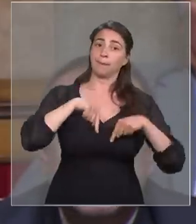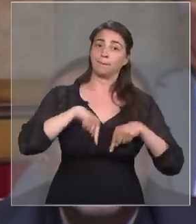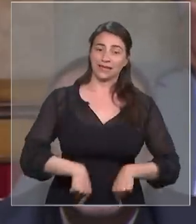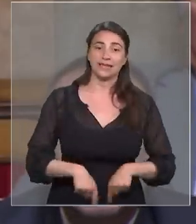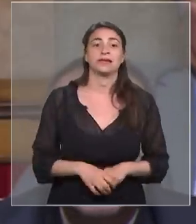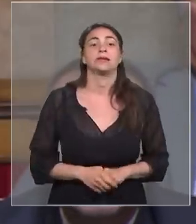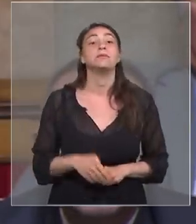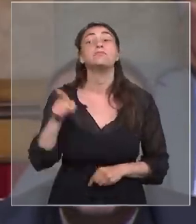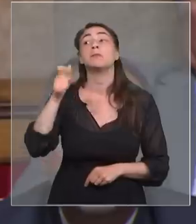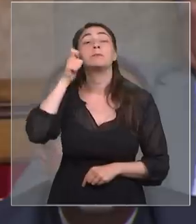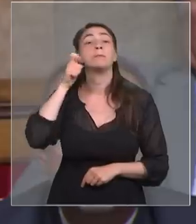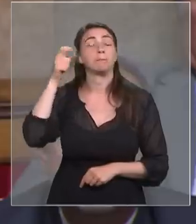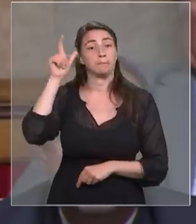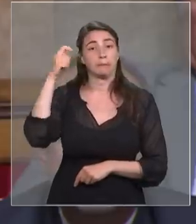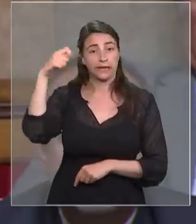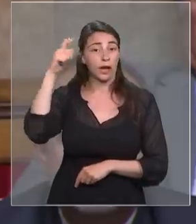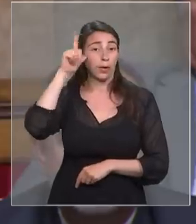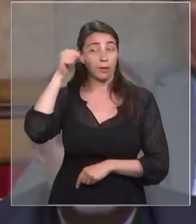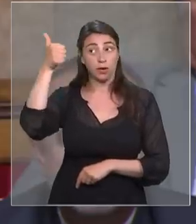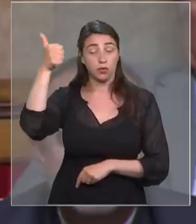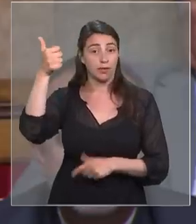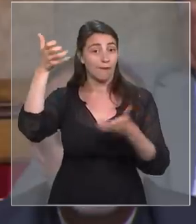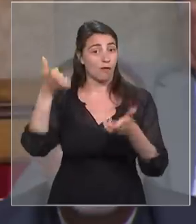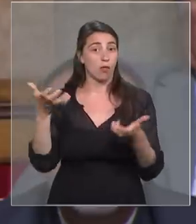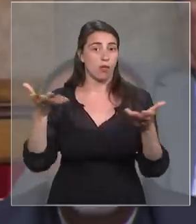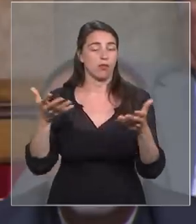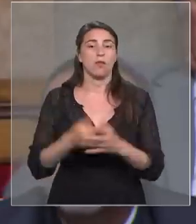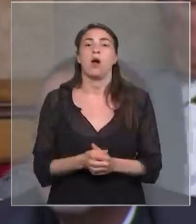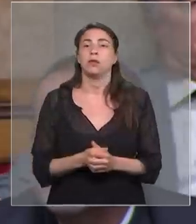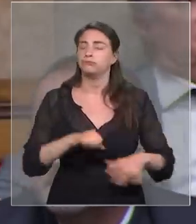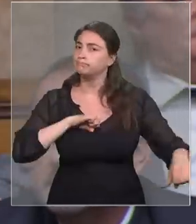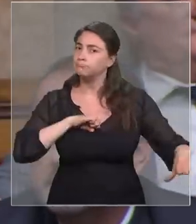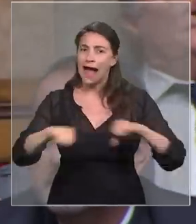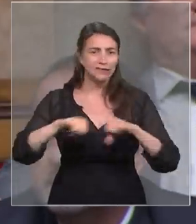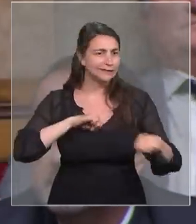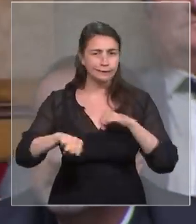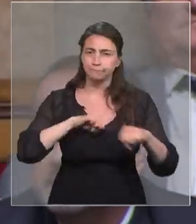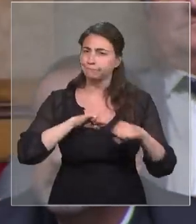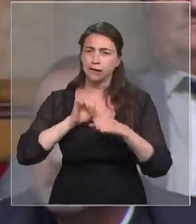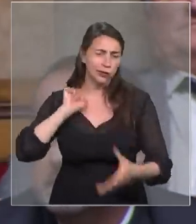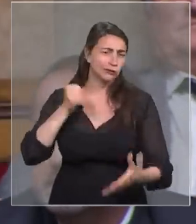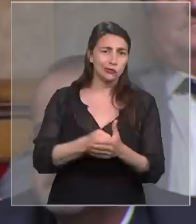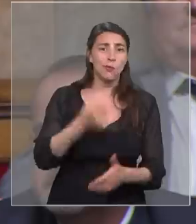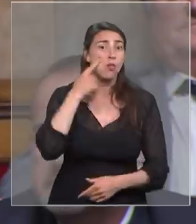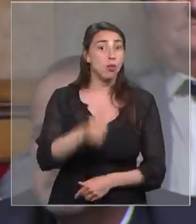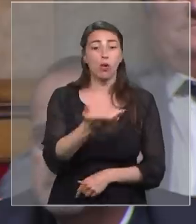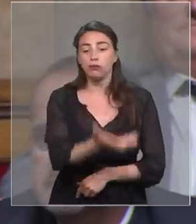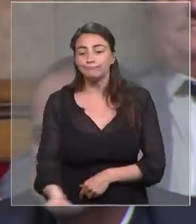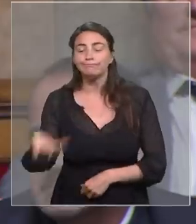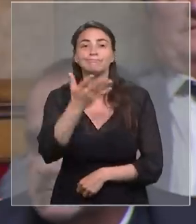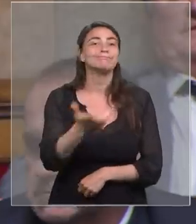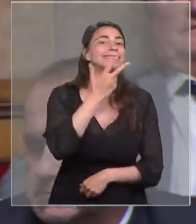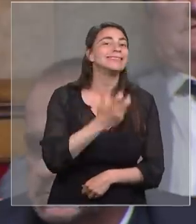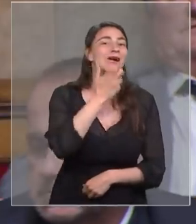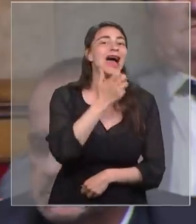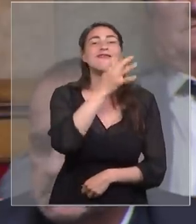ce souhait du Président de la République, agir sans relâche pour les Françaises et les Français, pour, entre